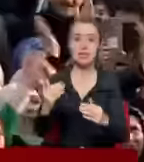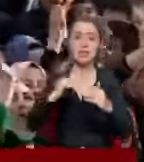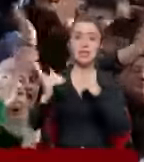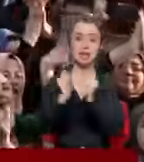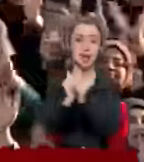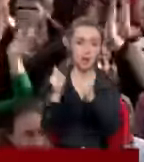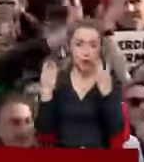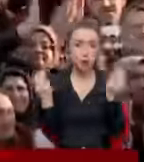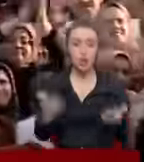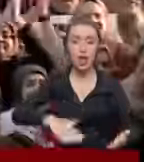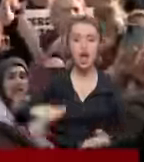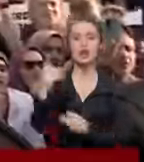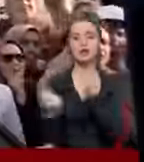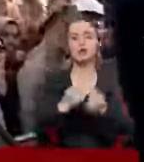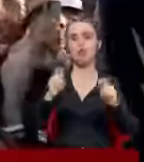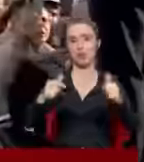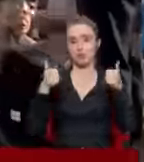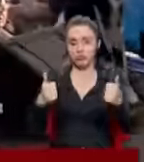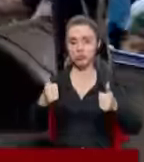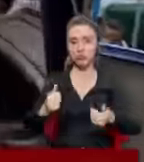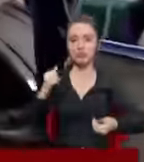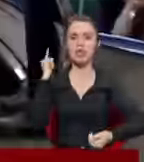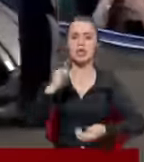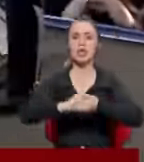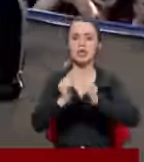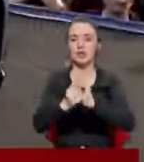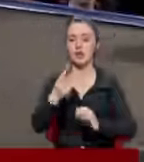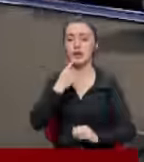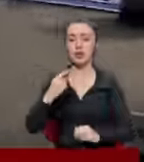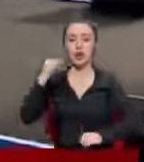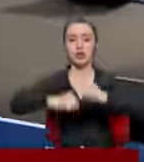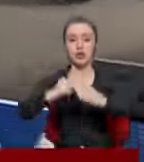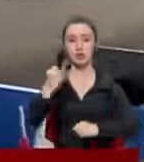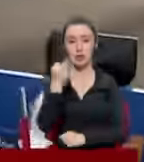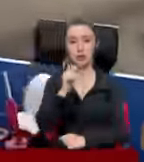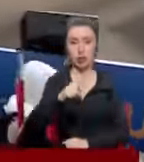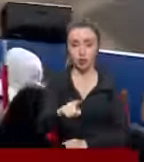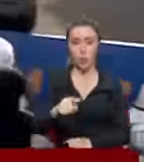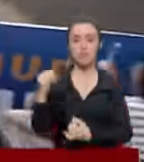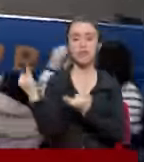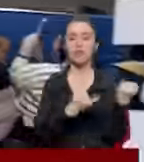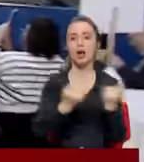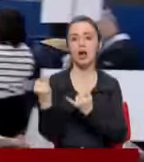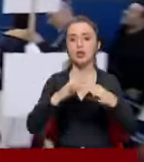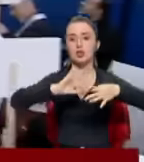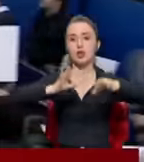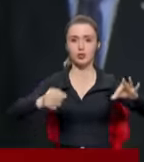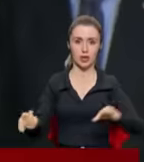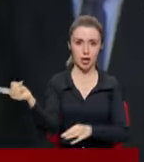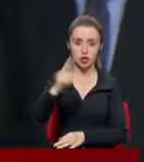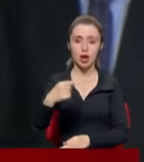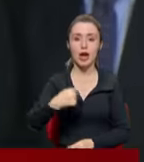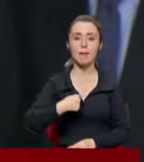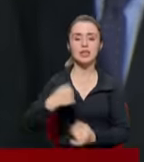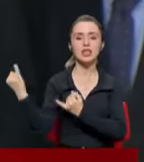yaslarsan her işi yaparsınız kirli ittifak söylemiyle yine rakibine yüklendi Murat kurum polemiğe açık sözlerinin ardından